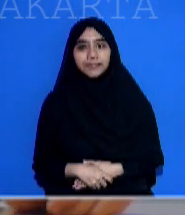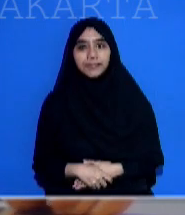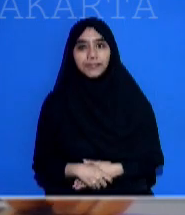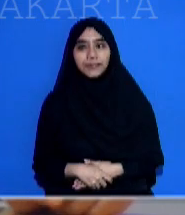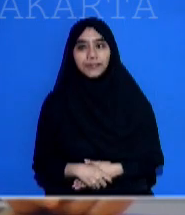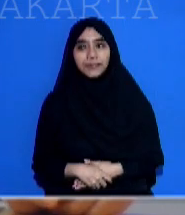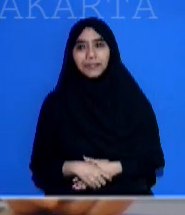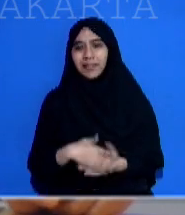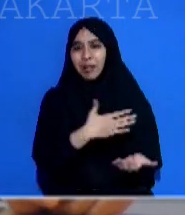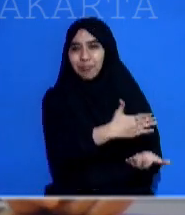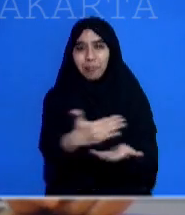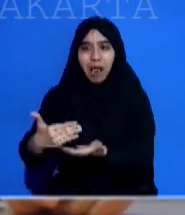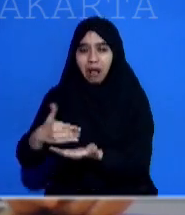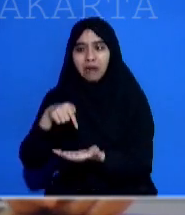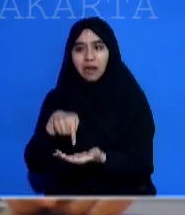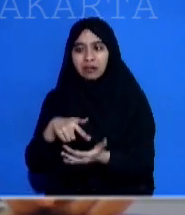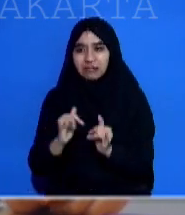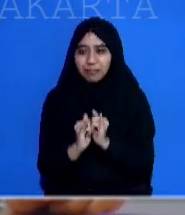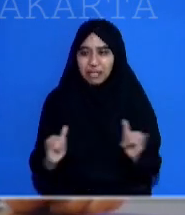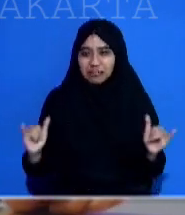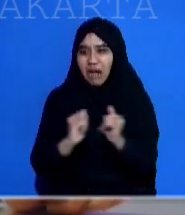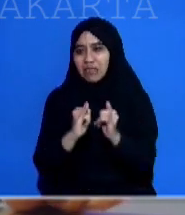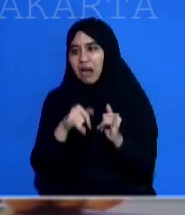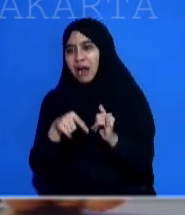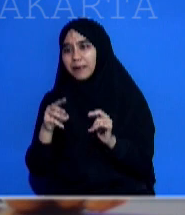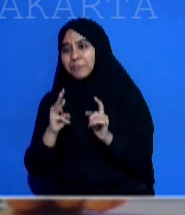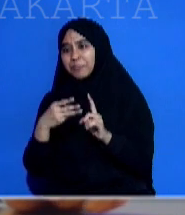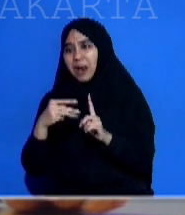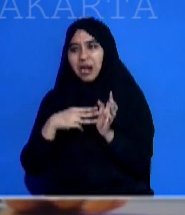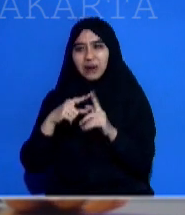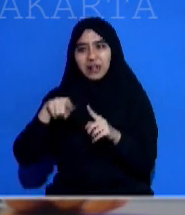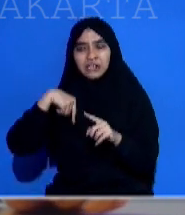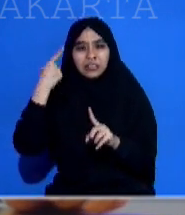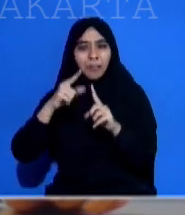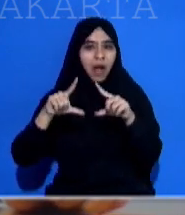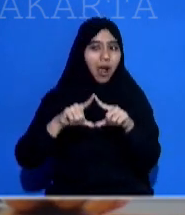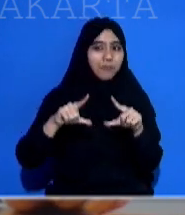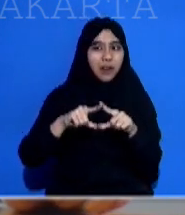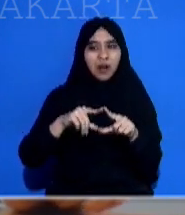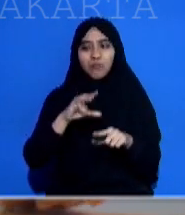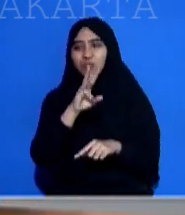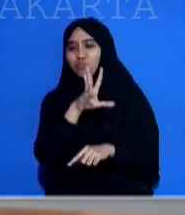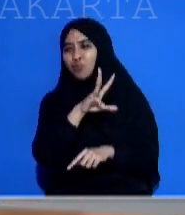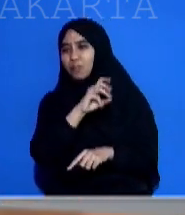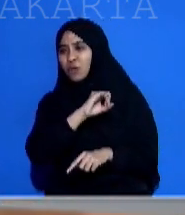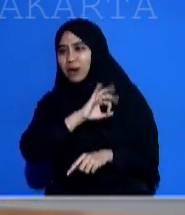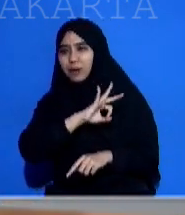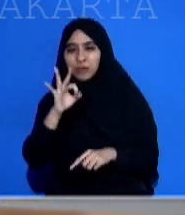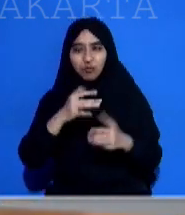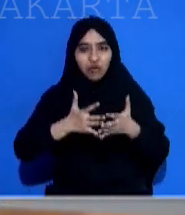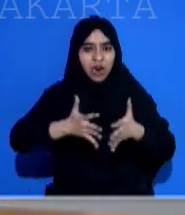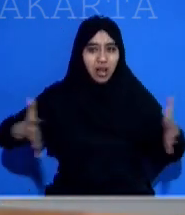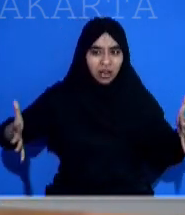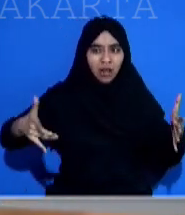panen raya di bulan maret sampai April 2024 dengan luas 35.000 hektar yang menghasilkan gabah kering giling